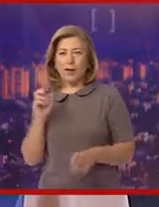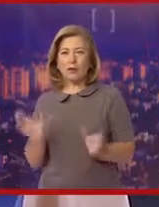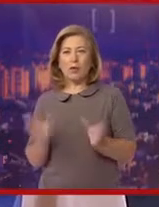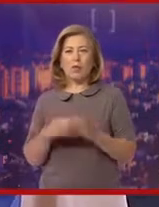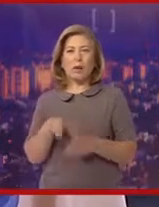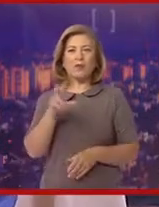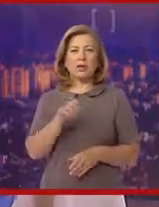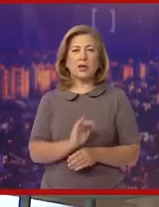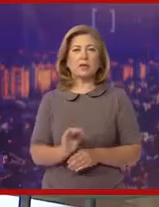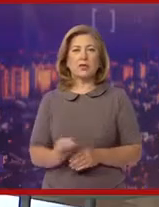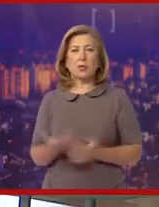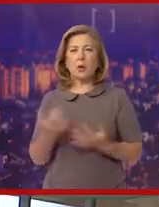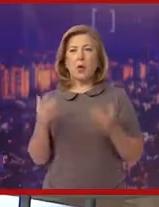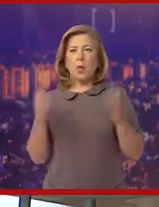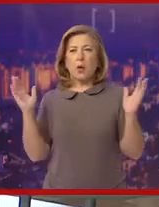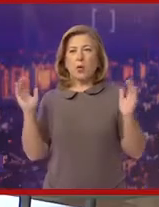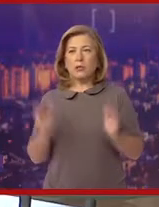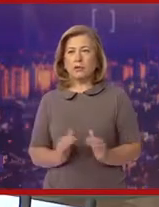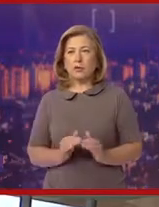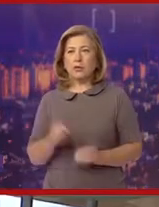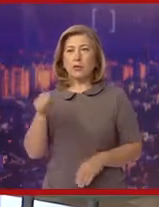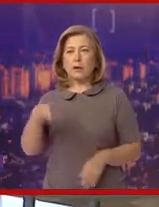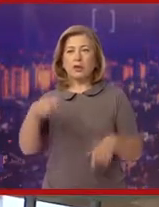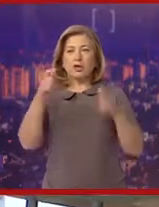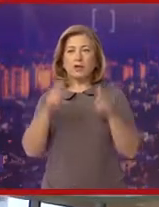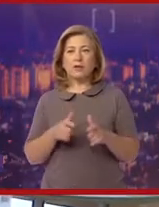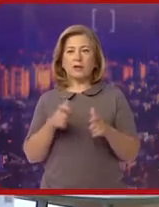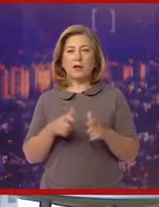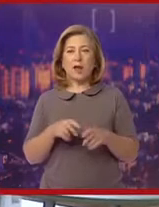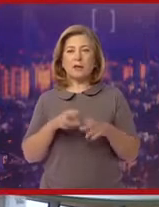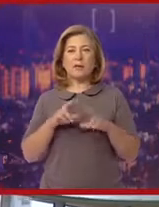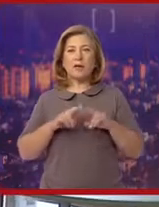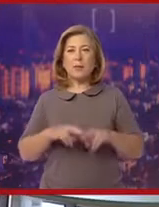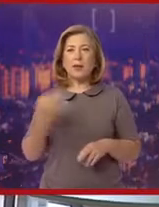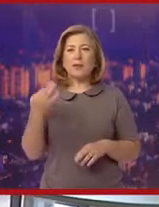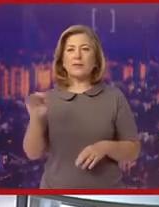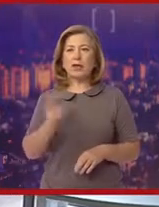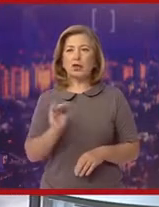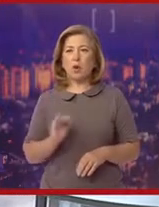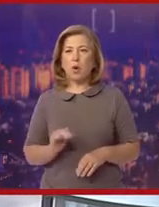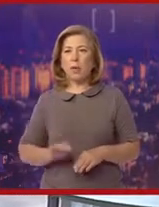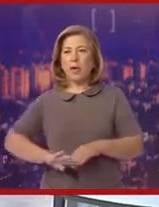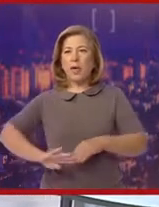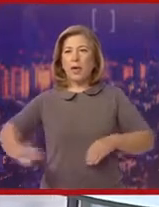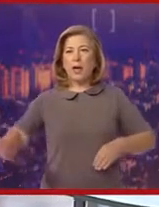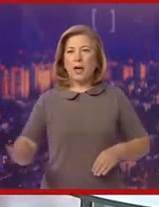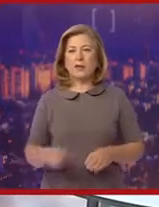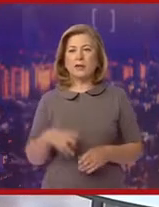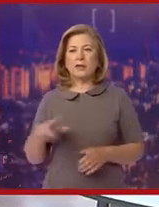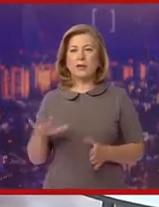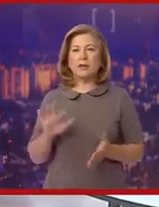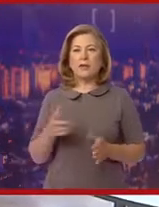acum numărul s-a redus. Într-o astfel de clasă nu vor sta mai mult de 10 copii, iar distanța dintre băncile lor va fi